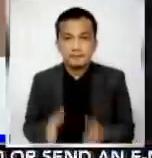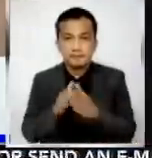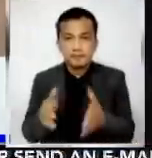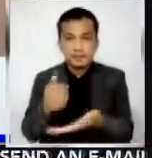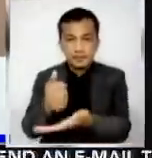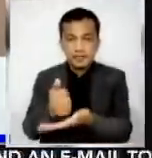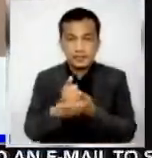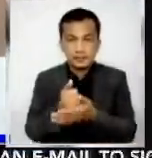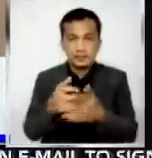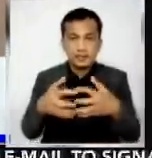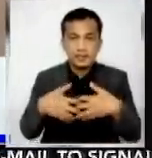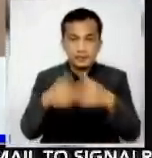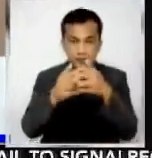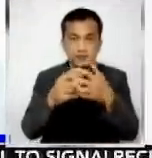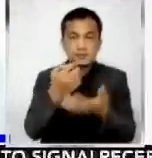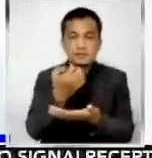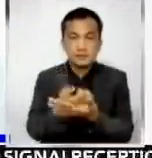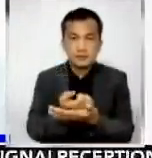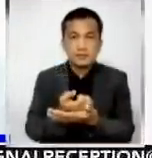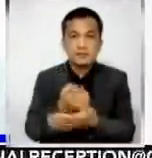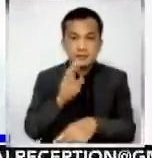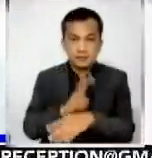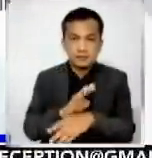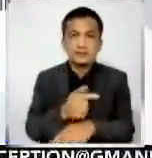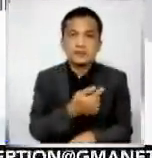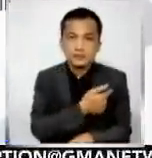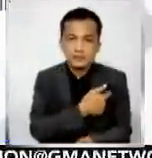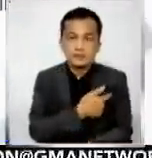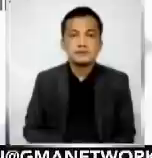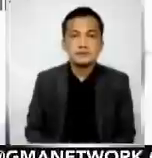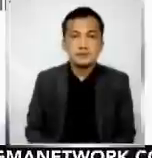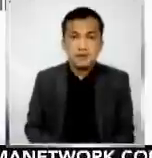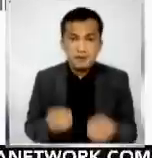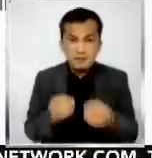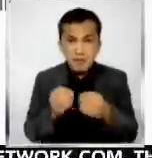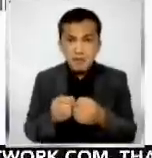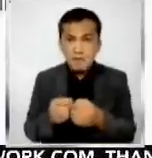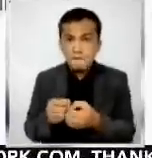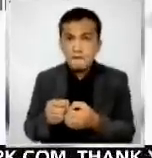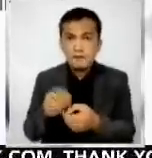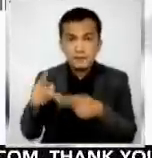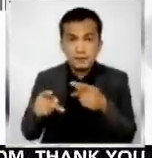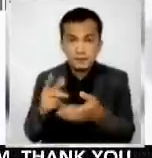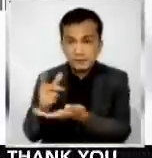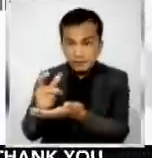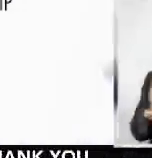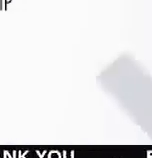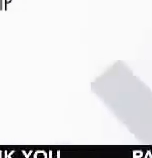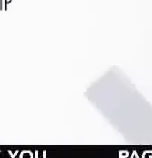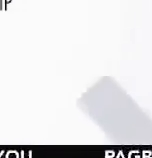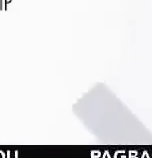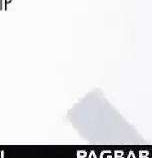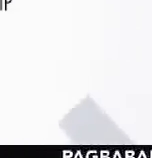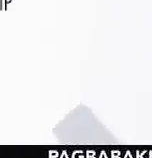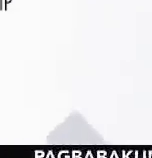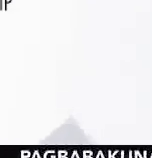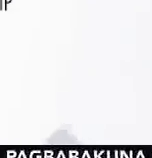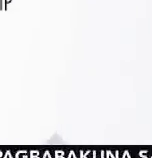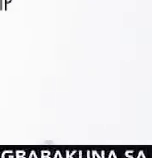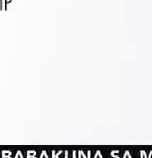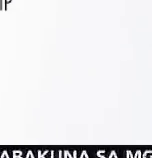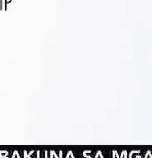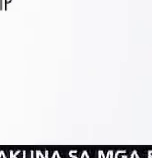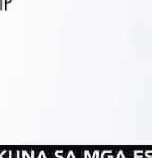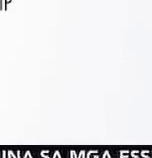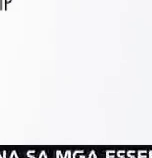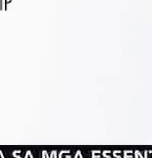ekonomiya at negosyo ang bakuna. If more people will be vaccinated by the end of the year, tuloy ang yung Christmas